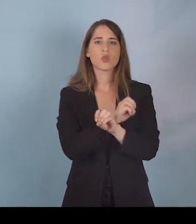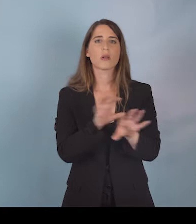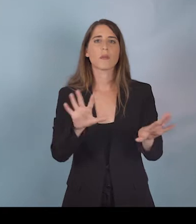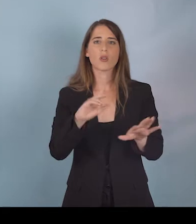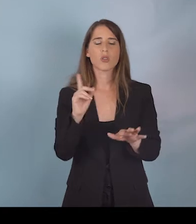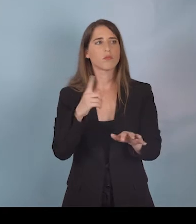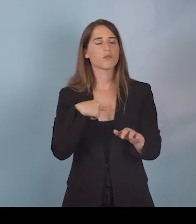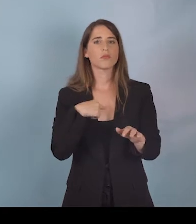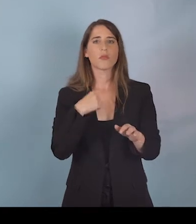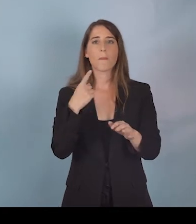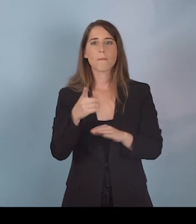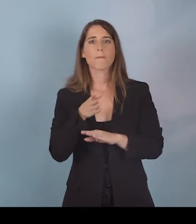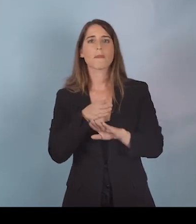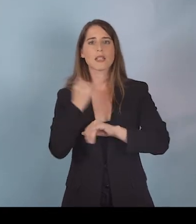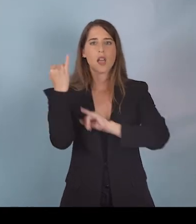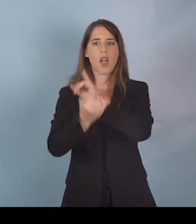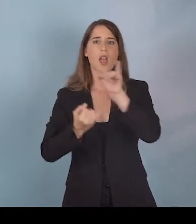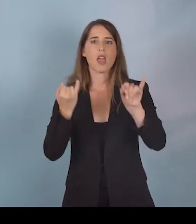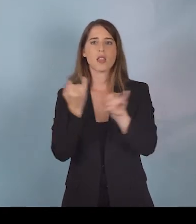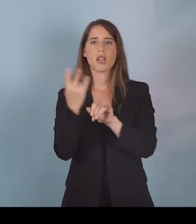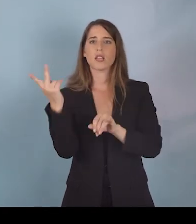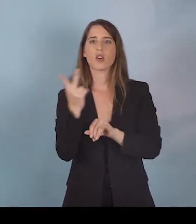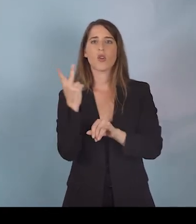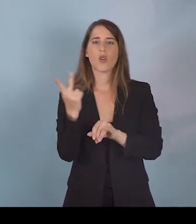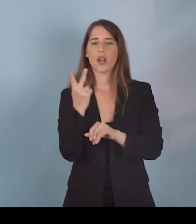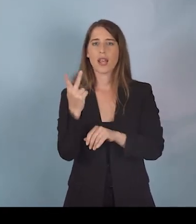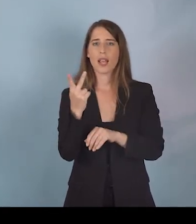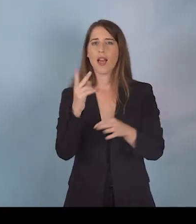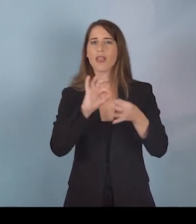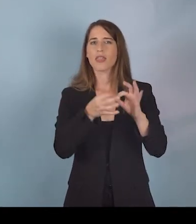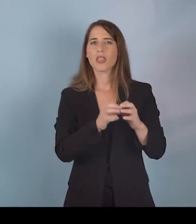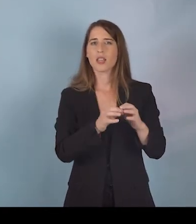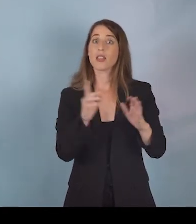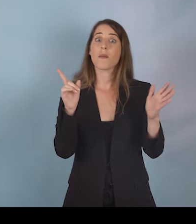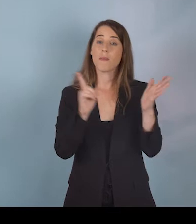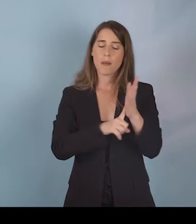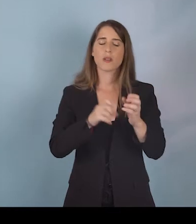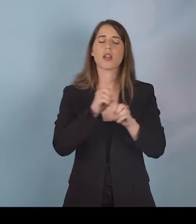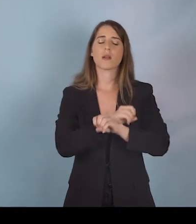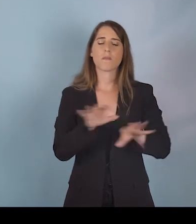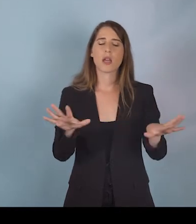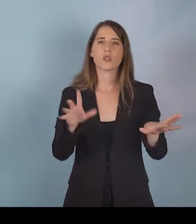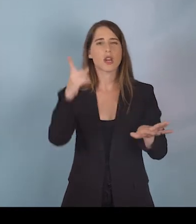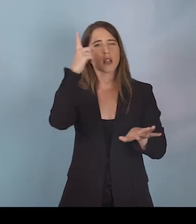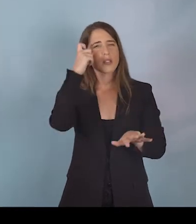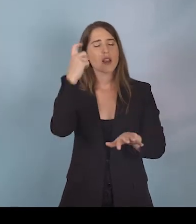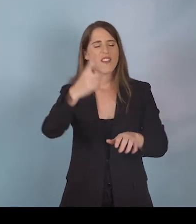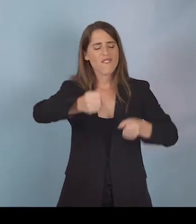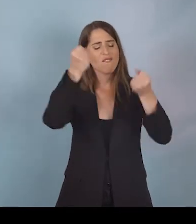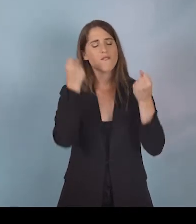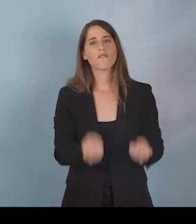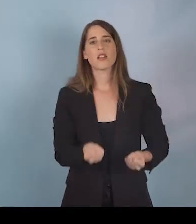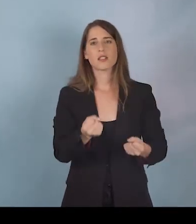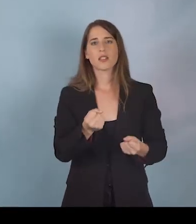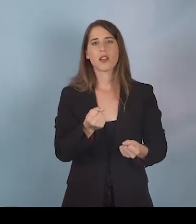επικοινωνιακά, ώστε να ενημερώνεται ο κόσμος που ακολουθεί τα κοινωνικά δίκτυα του Γραφείου για αυτά τα θέματα και να ξέρει